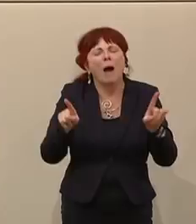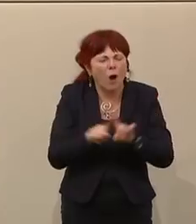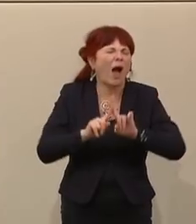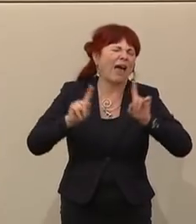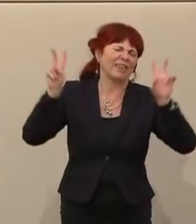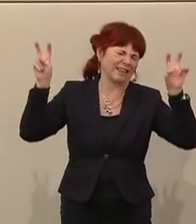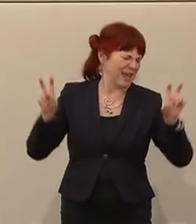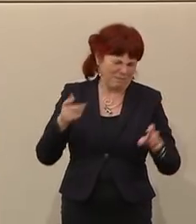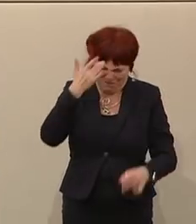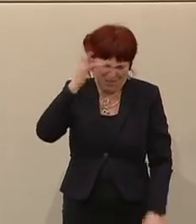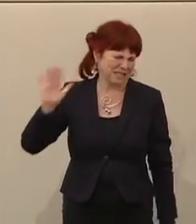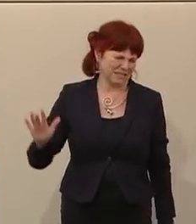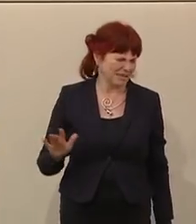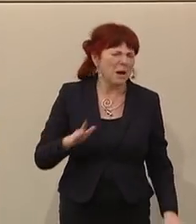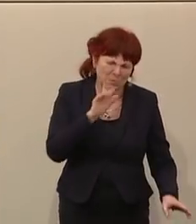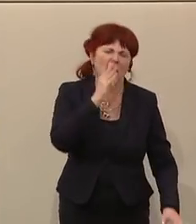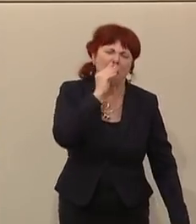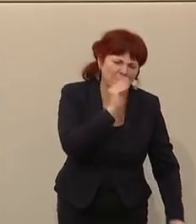Ja?